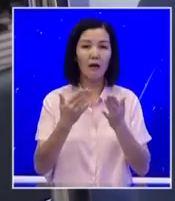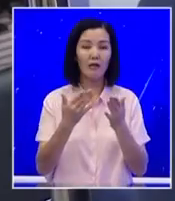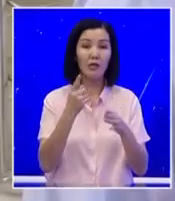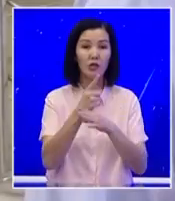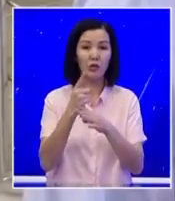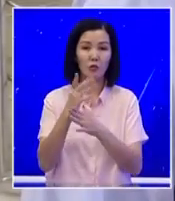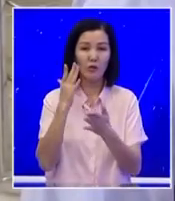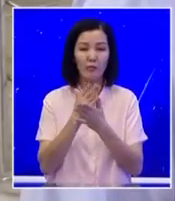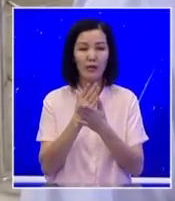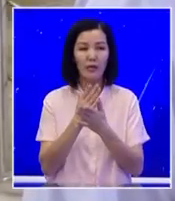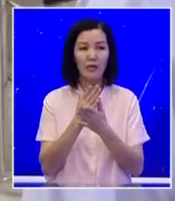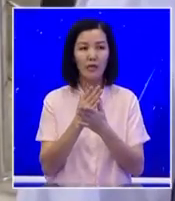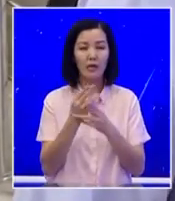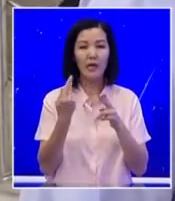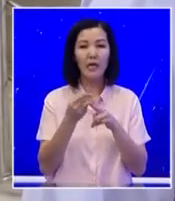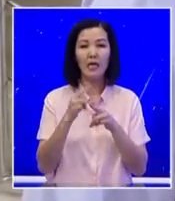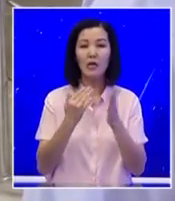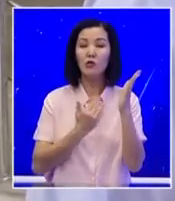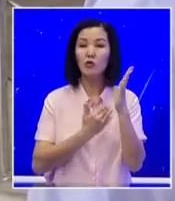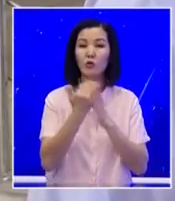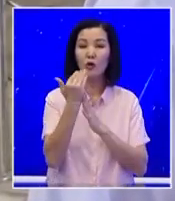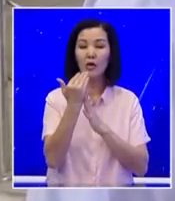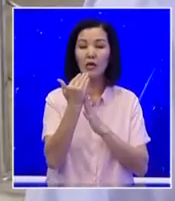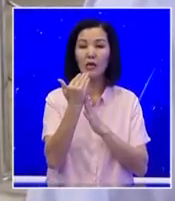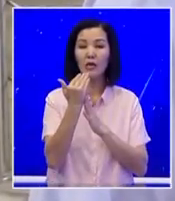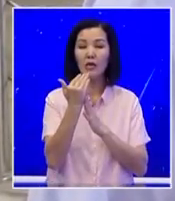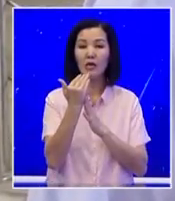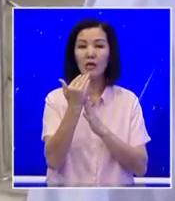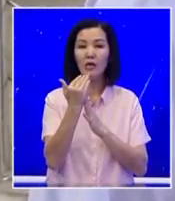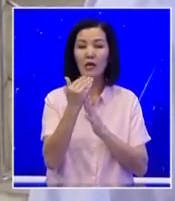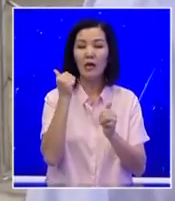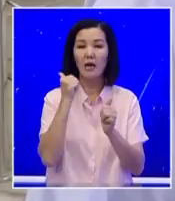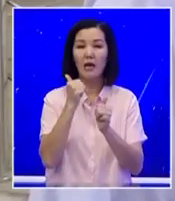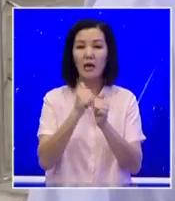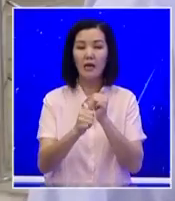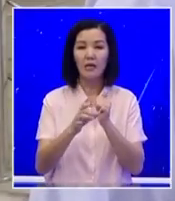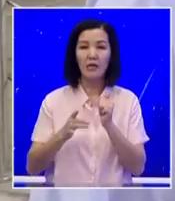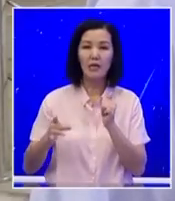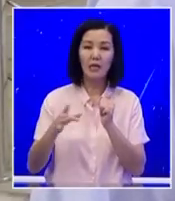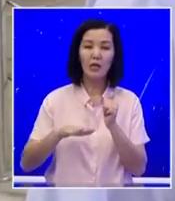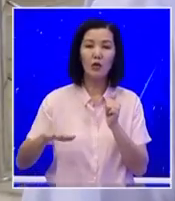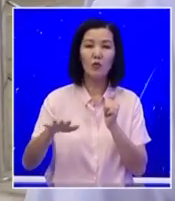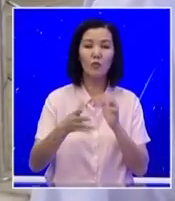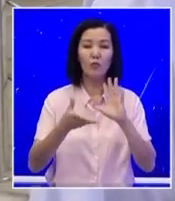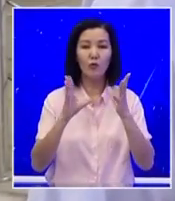шектеу бар. Бұл жерде ең жоғарғы мөлшері белгіленген әр регион бойынша. Мысалы біздің облыс